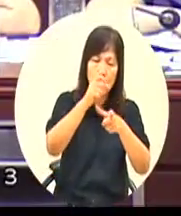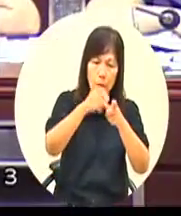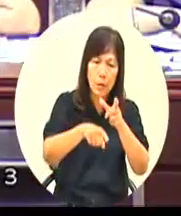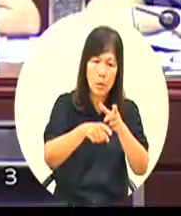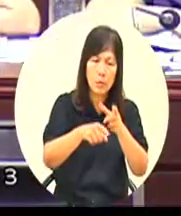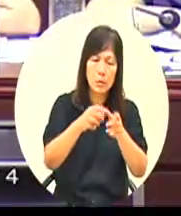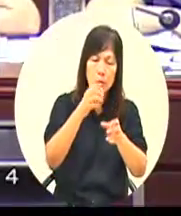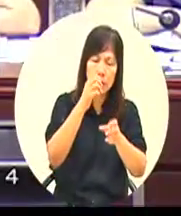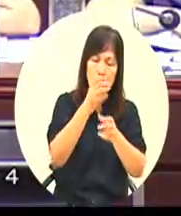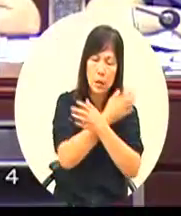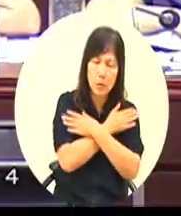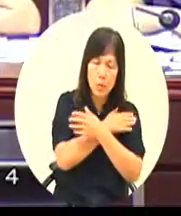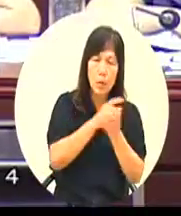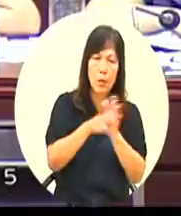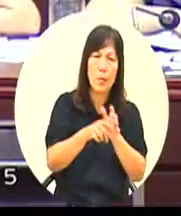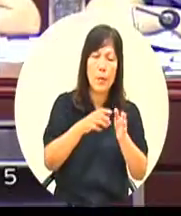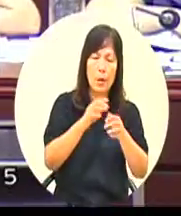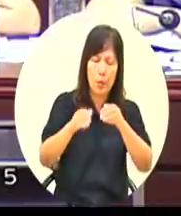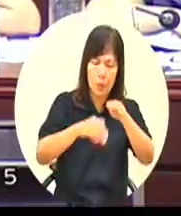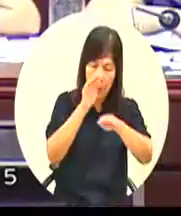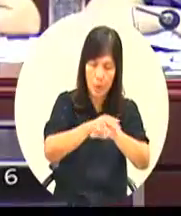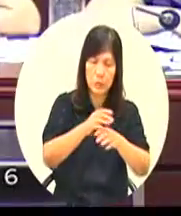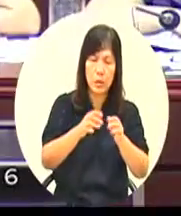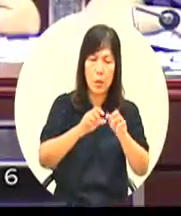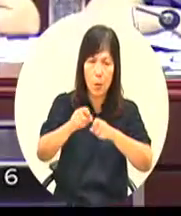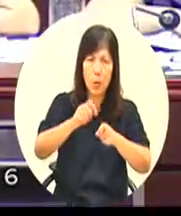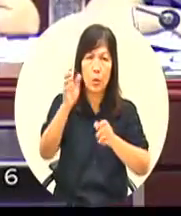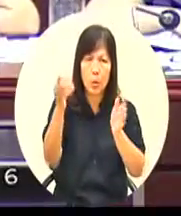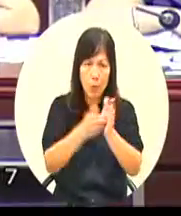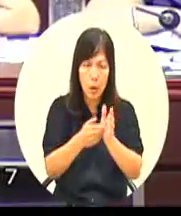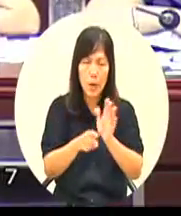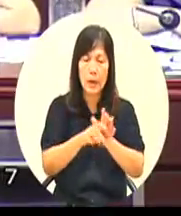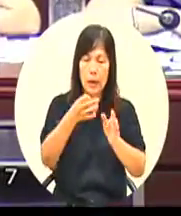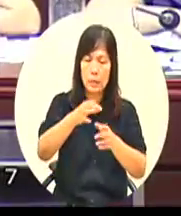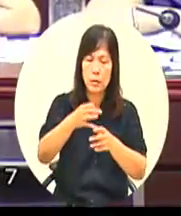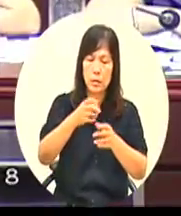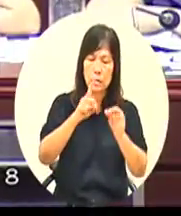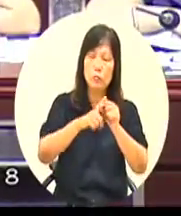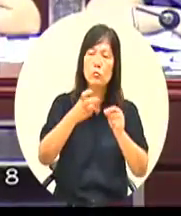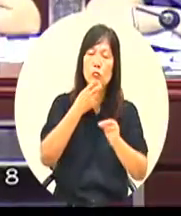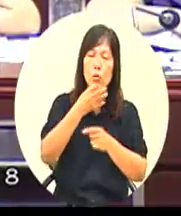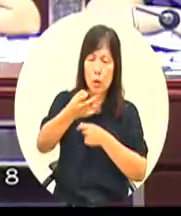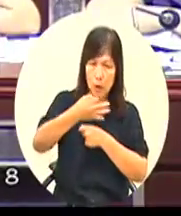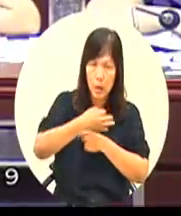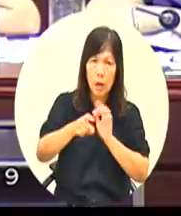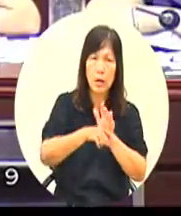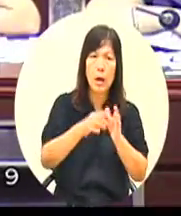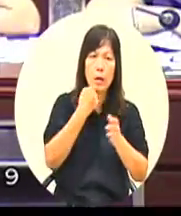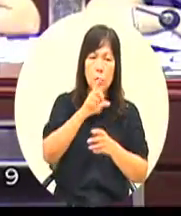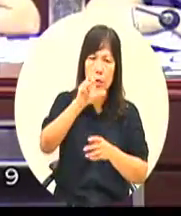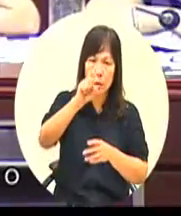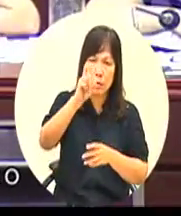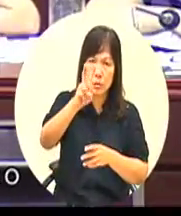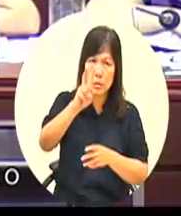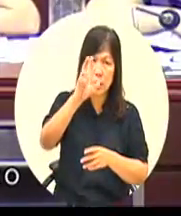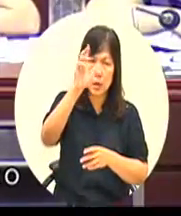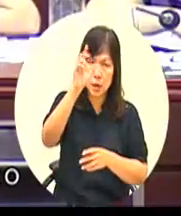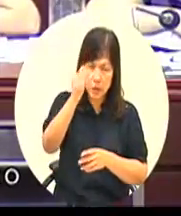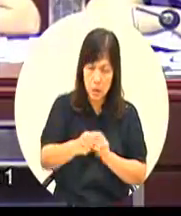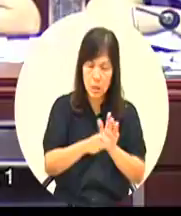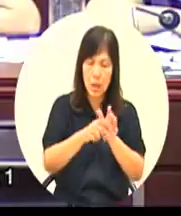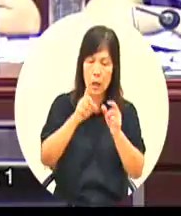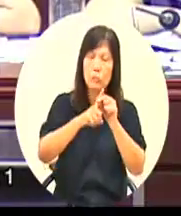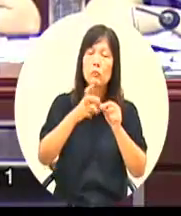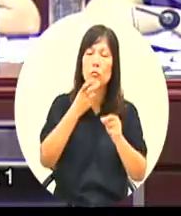划哦，会照这个进度进行。但是经费是要靠中央挹注，它有编62亿，必须由中央挹注。那市